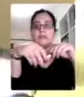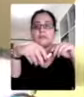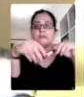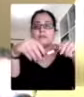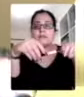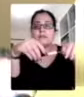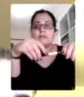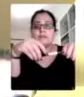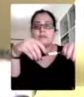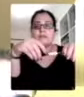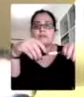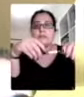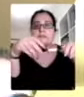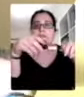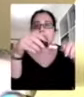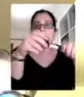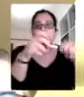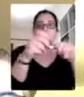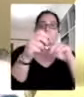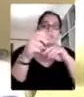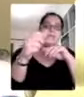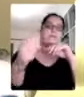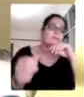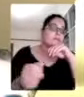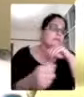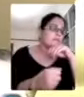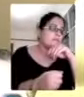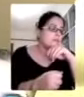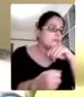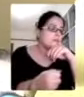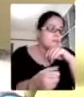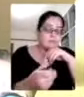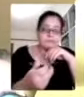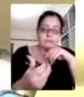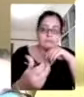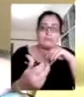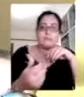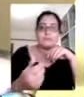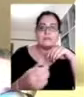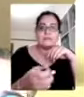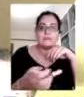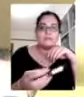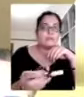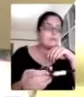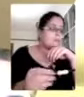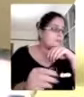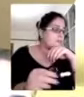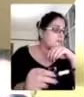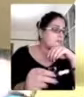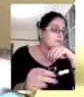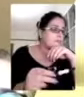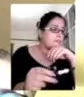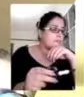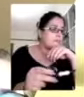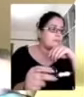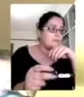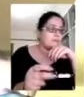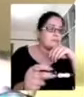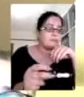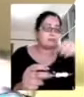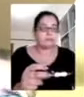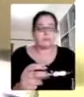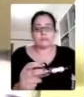söylediğim şey her zaman şudur. Belli bir tecrübenin üstüne çıkmış insanlar, elindeki pipo sayısını belli bir şeyin üzerine çıkarmış insanlar, GG'nin